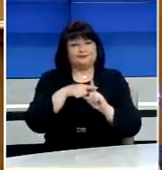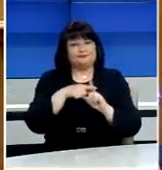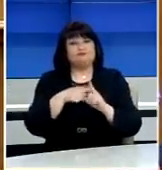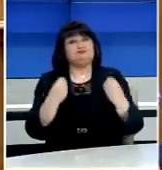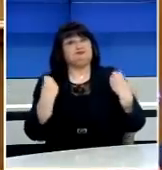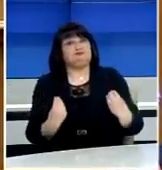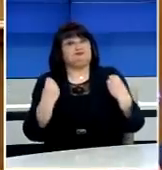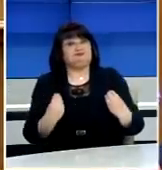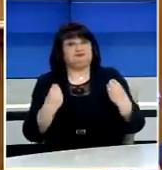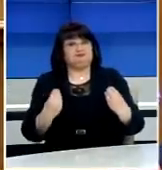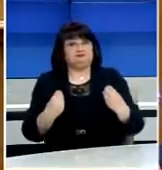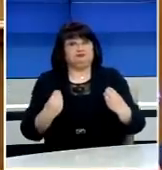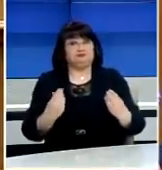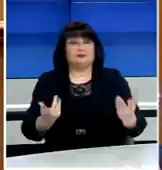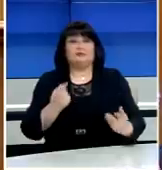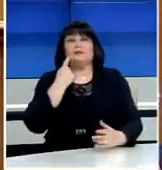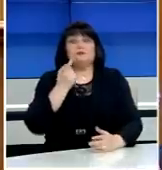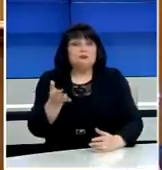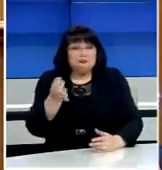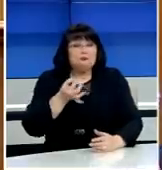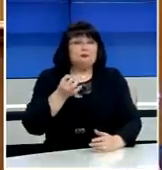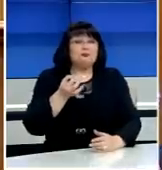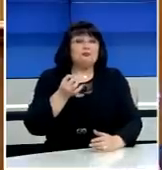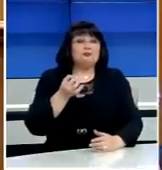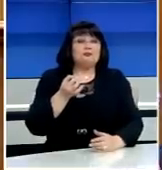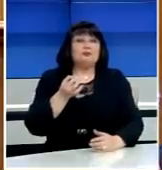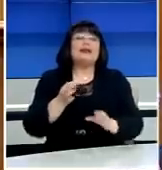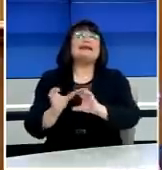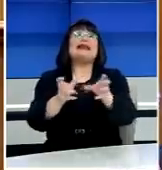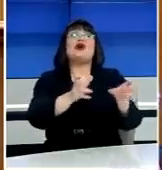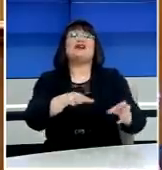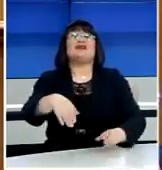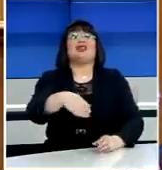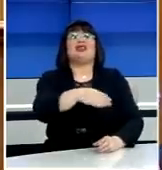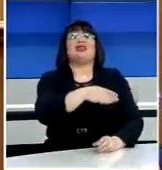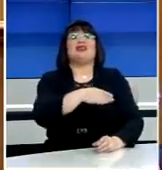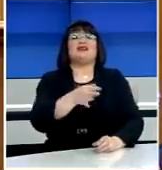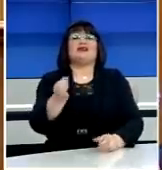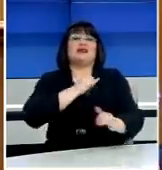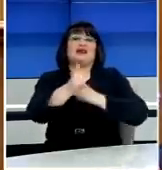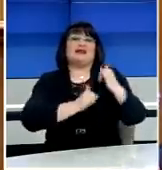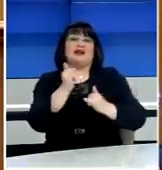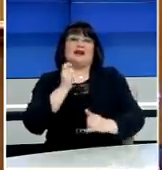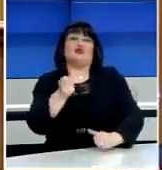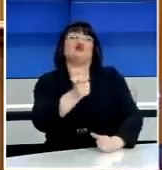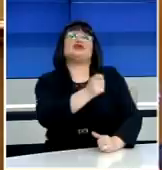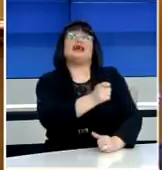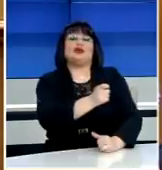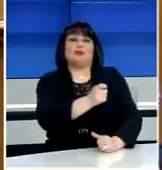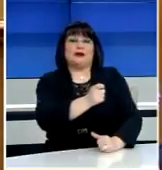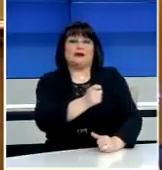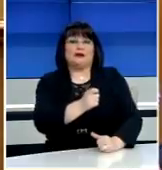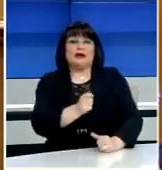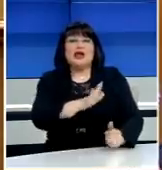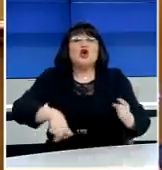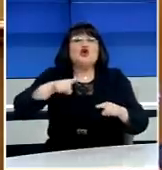λιβανίζουν διάφοροι δευτεροκλασάτοι παρουσιαστές της τηλεόρασης που έχουν blog και τους δίνουμε χρήματα χωρίς να λέμε στο χρήματα του